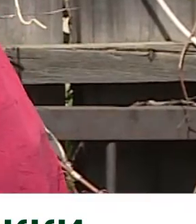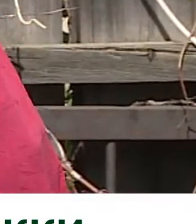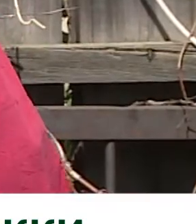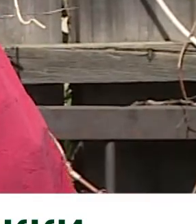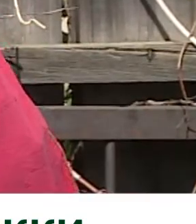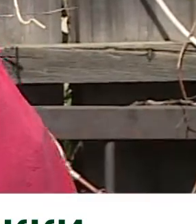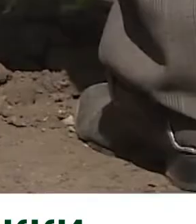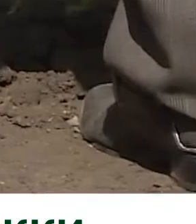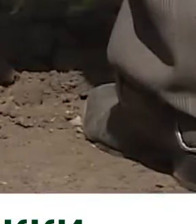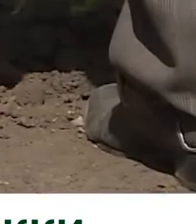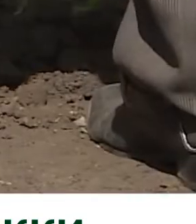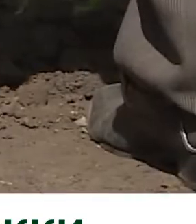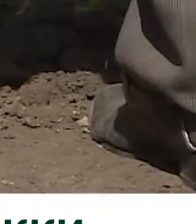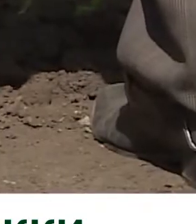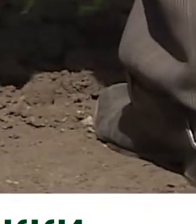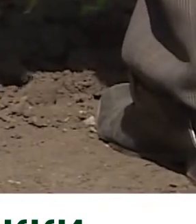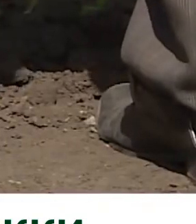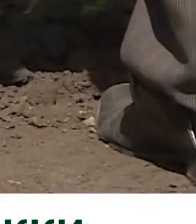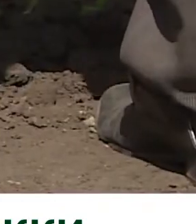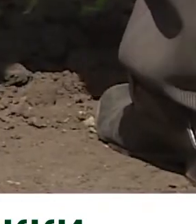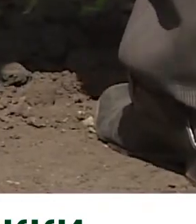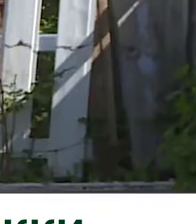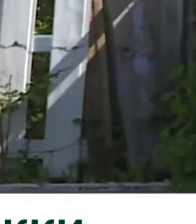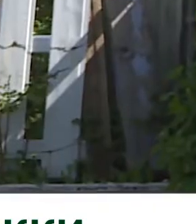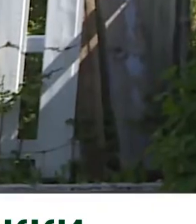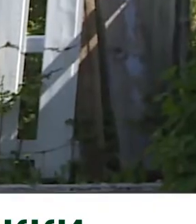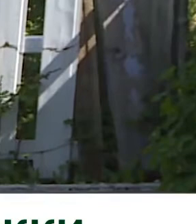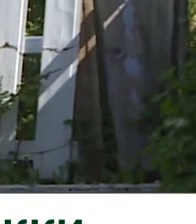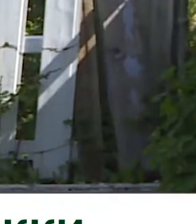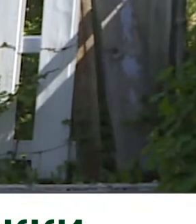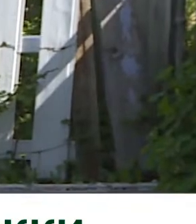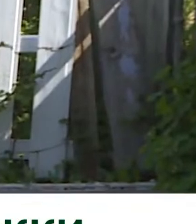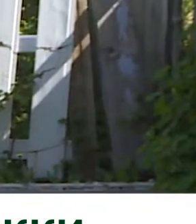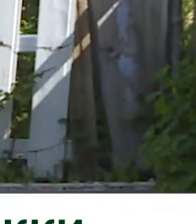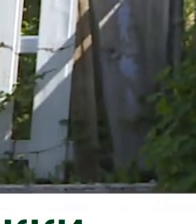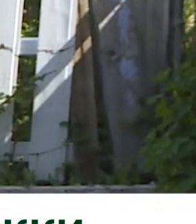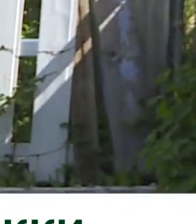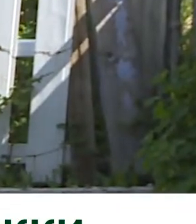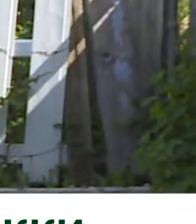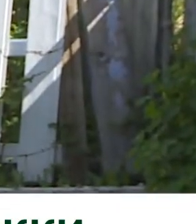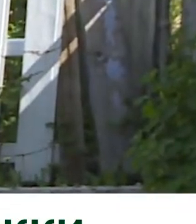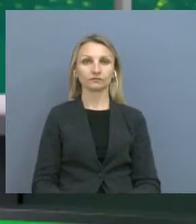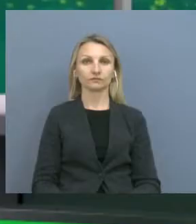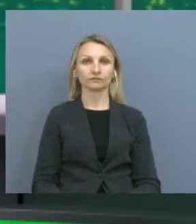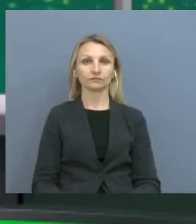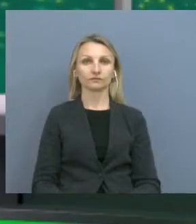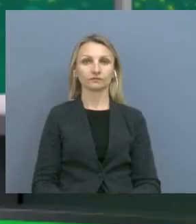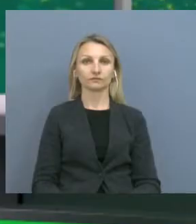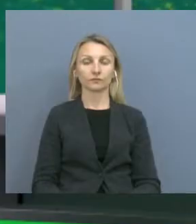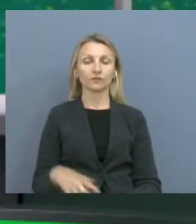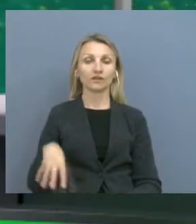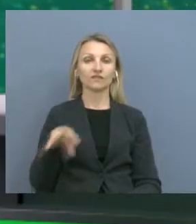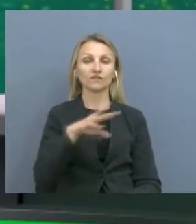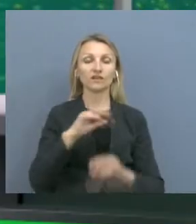тысяч до 180 тысяч человек. Анель Бесенбаева, Зарина Дюсюкеева, Юрбулат Серикбай, Дархан Мужибаев, Кукши, Акпарат. Весь